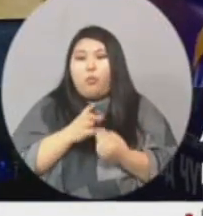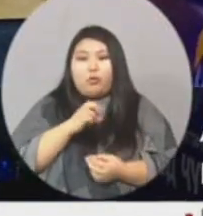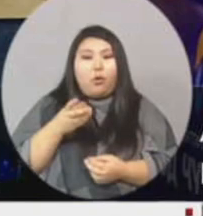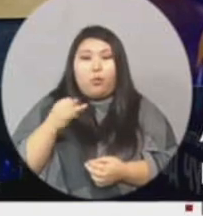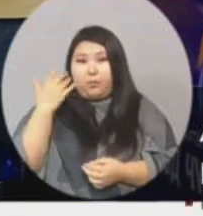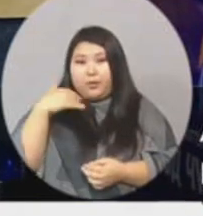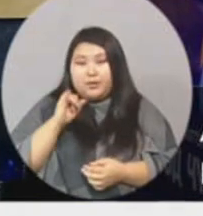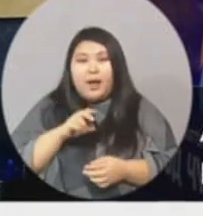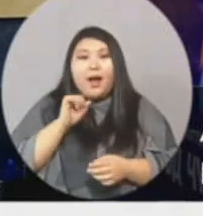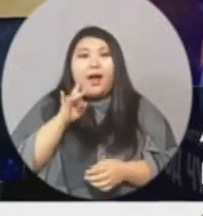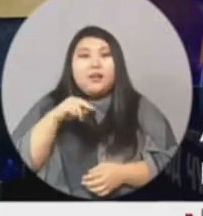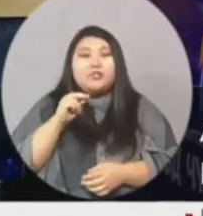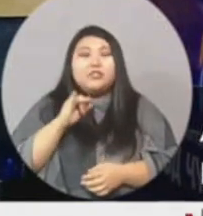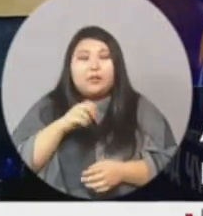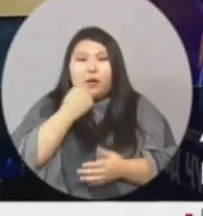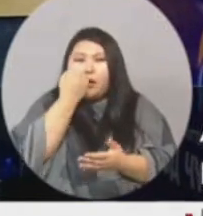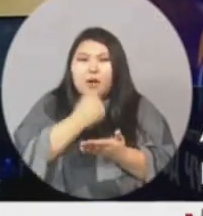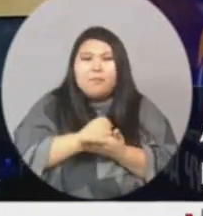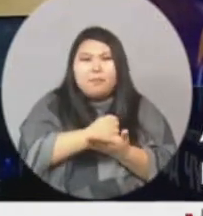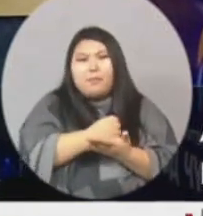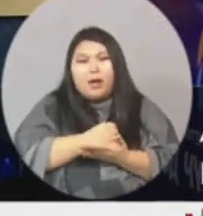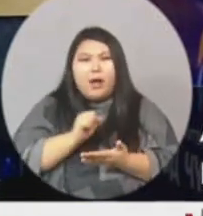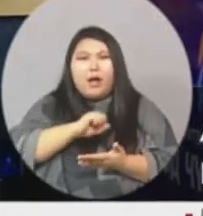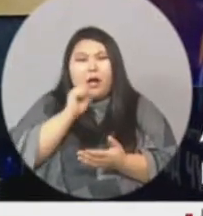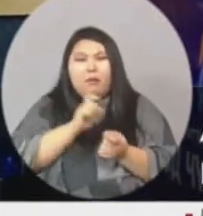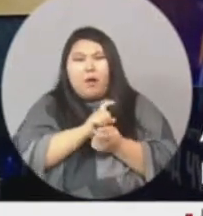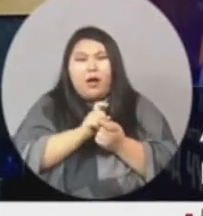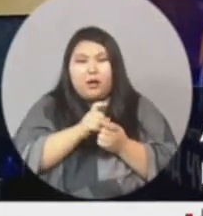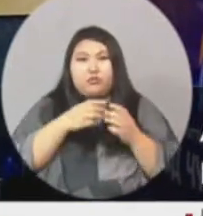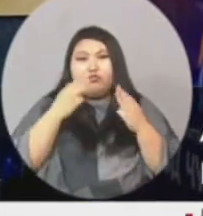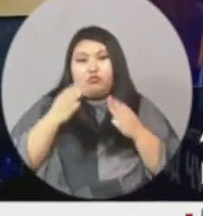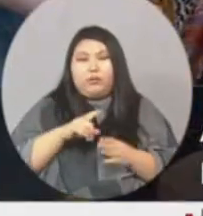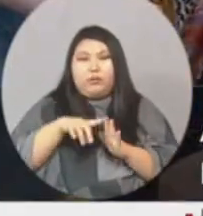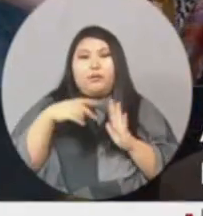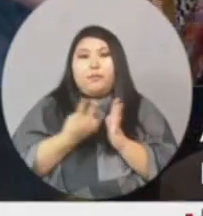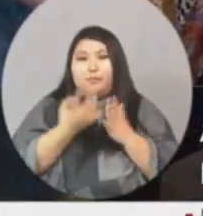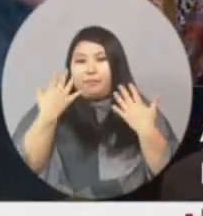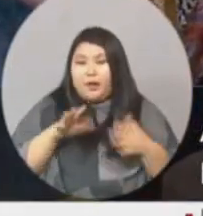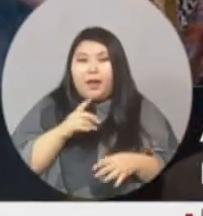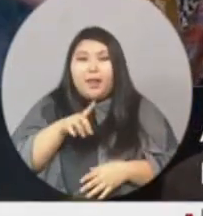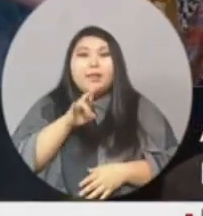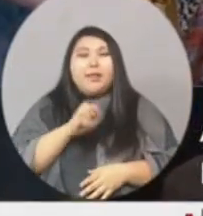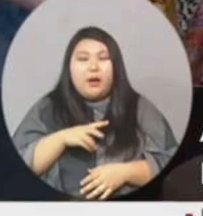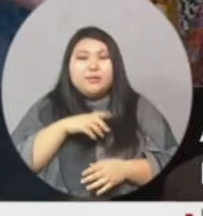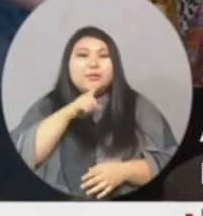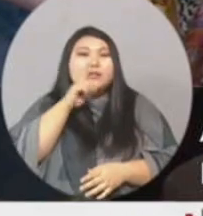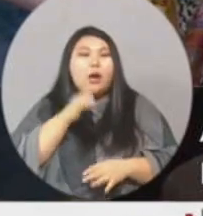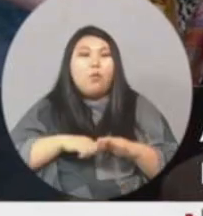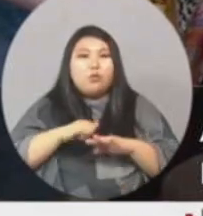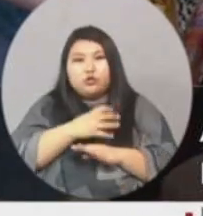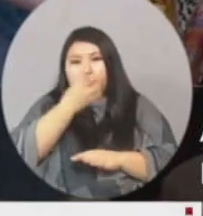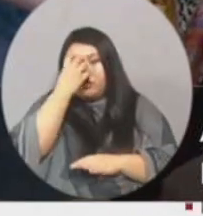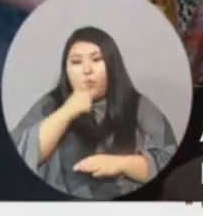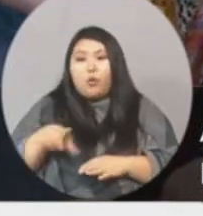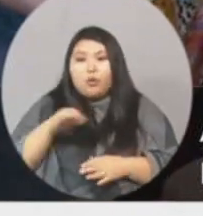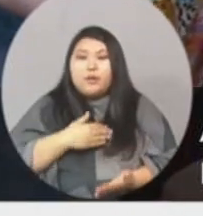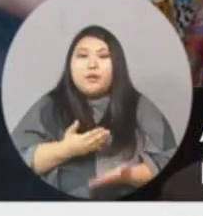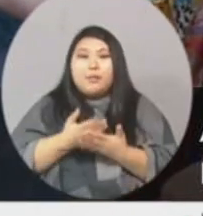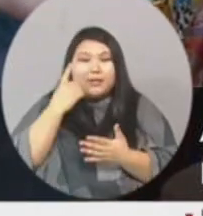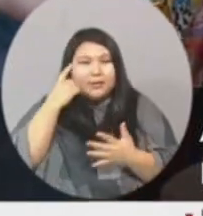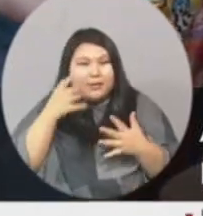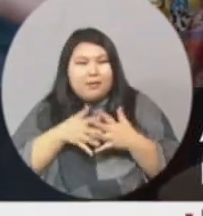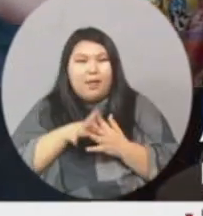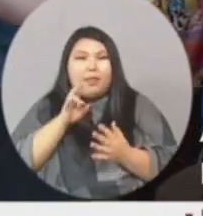Тэгвэл ардчилсан нам тамга тэмдгийн маргааны зэгцэлж нэгдмэл нэг байр суурьтай болсон. Тус нам залуу улс төрчдийг дэмжиж стратегийн намыг бий болохоор